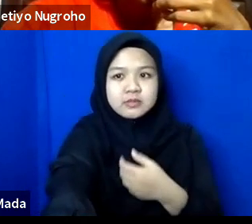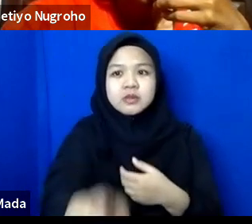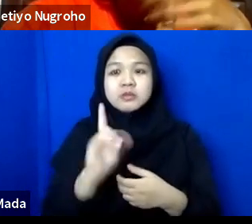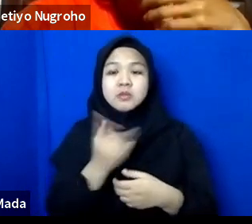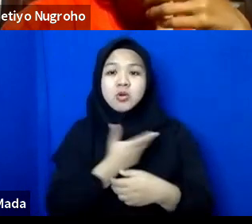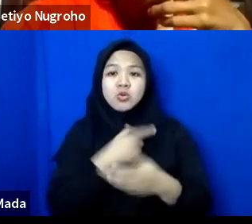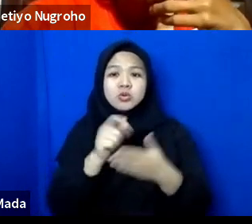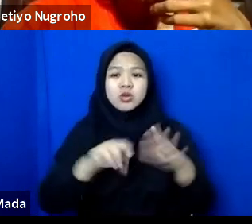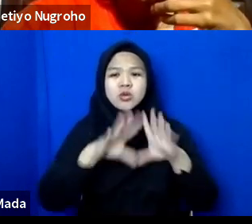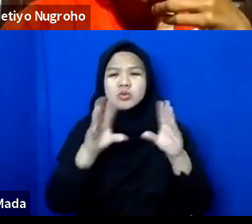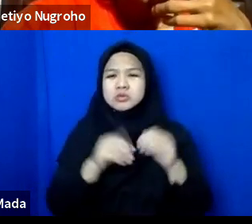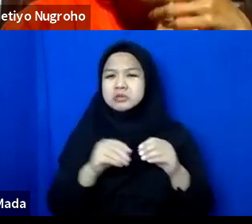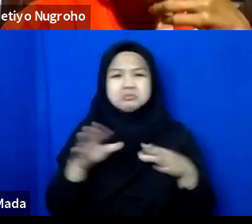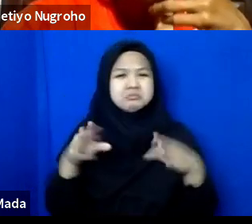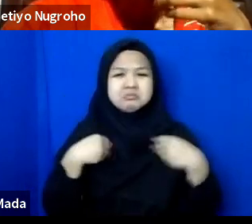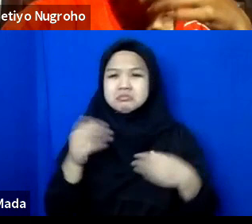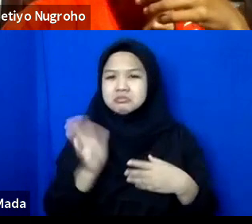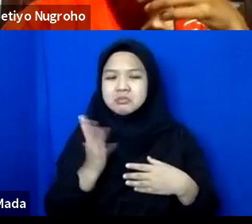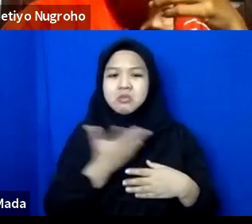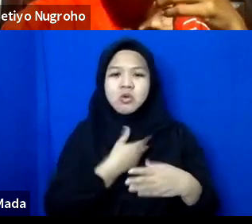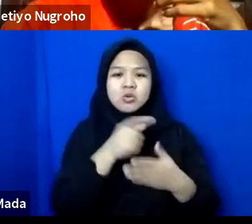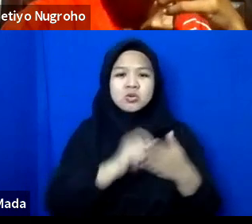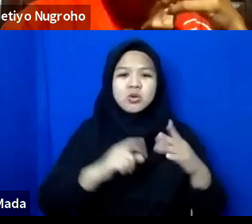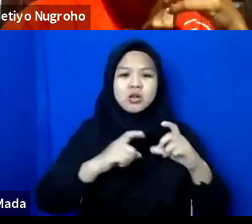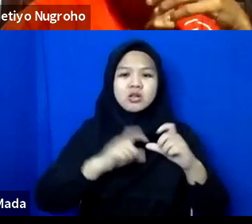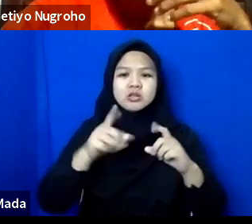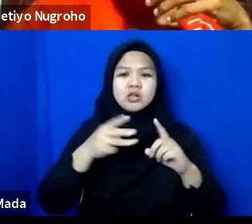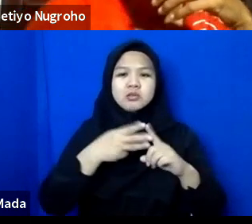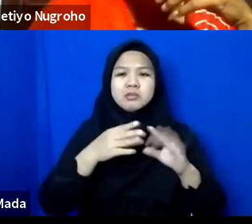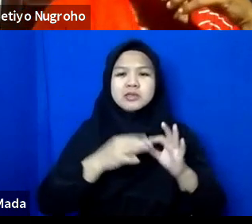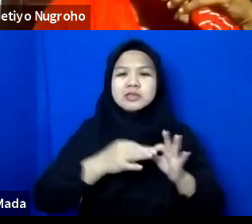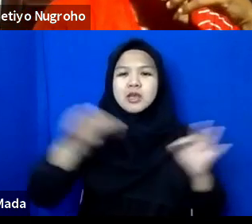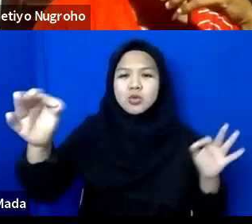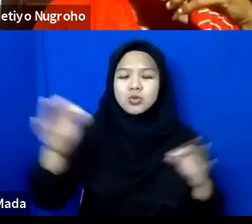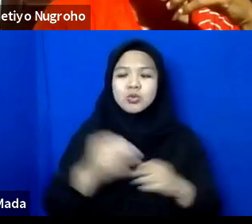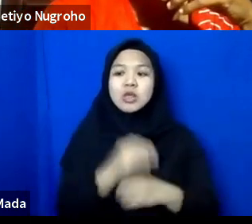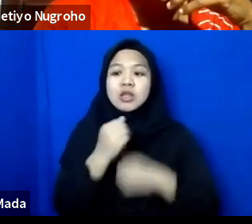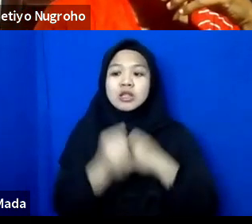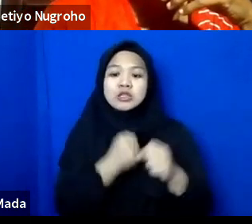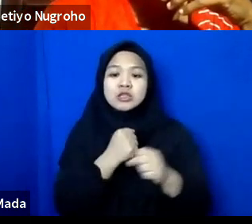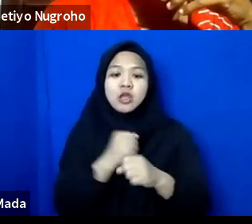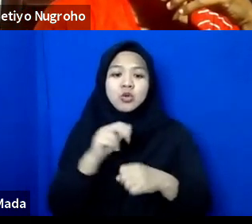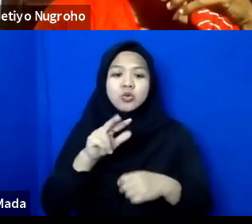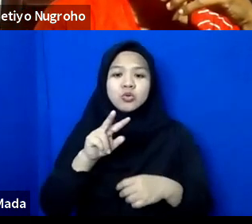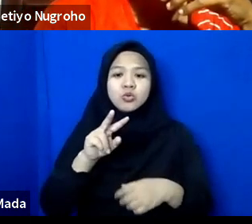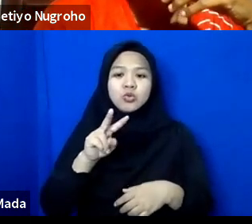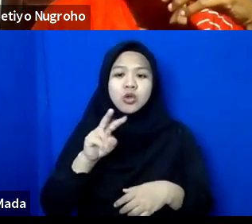inklusi tidak diterima masuklah di SLB jauh ya pada tahun